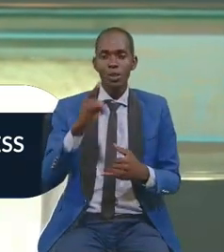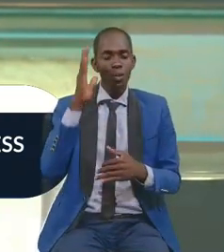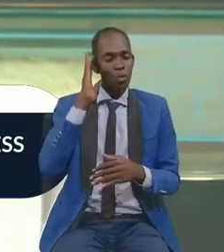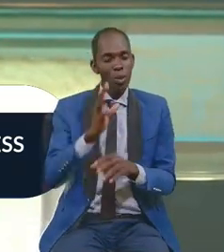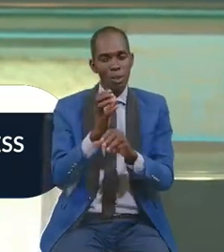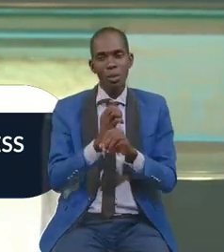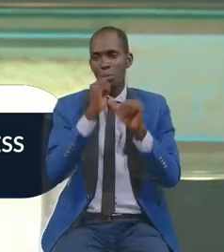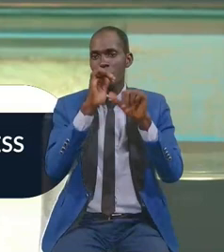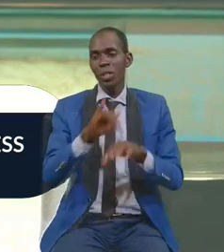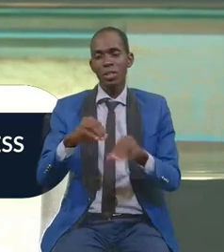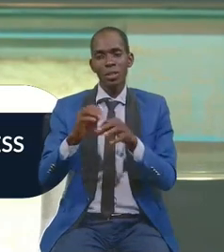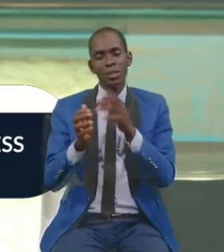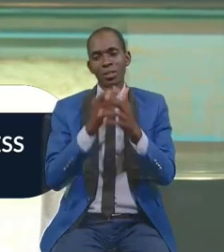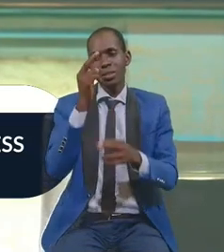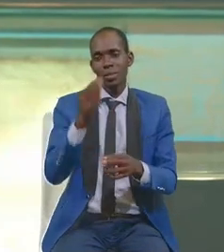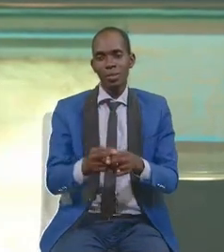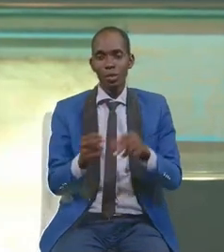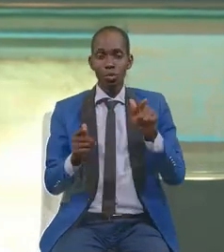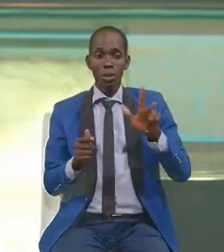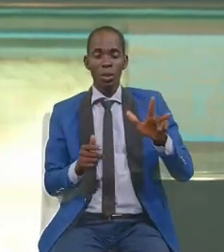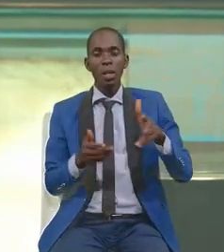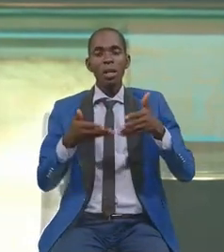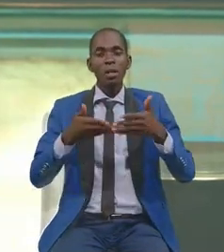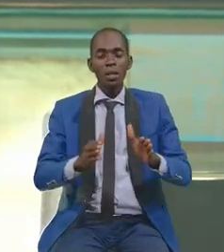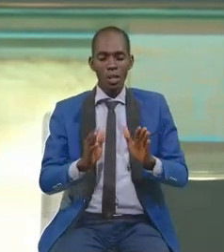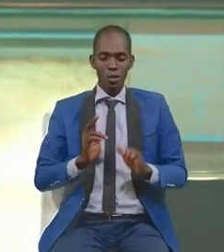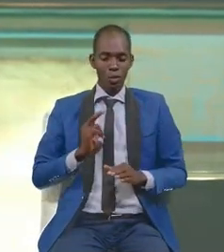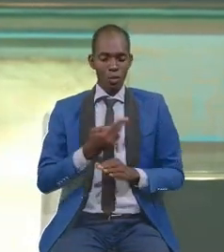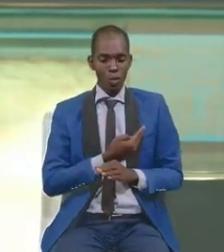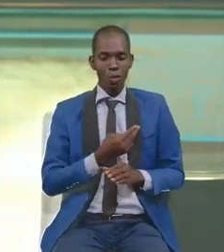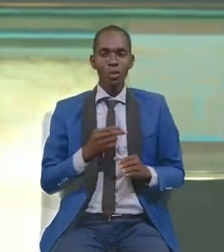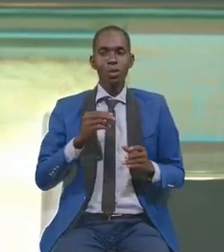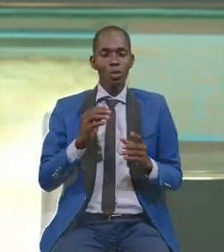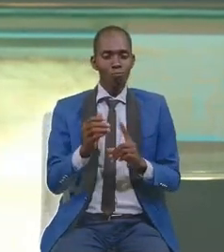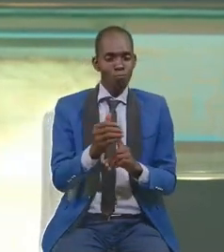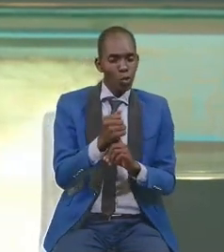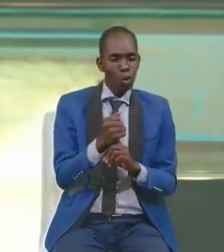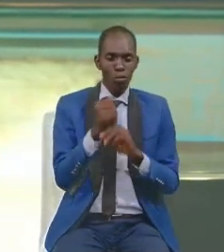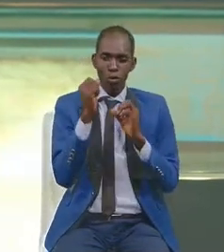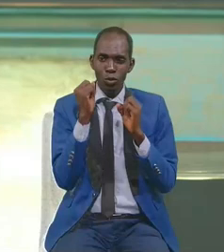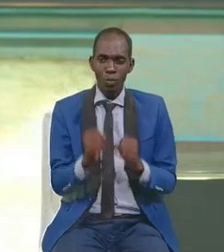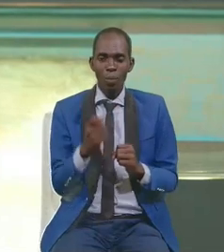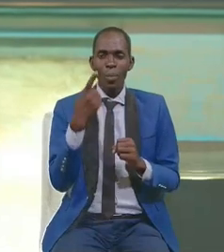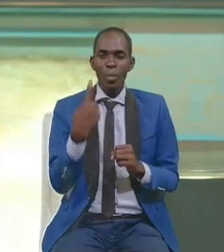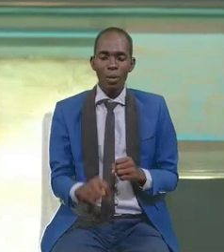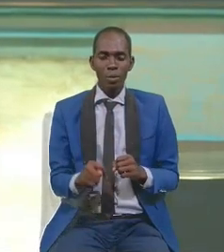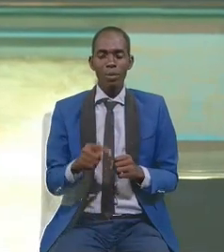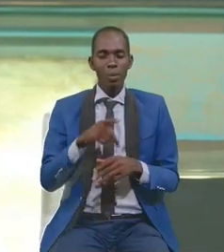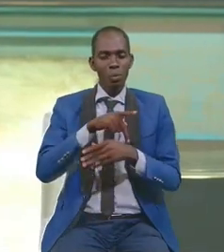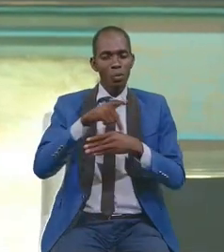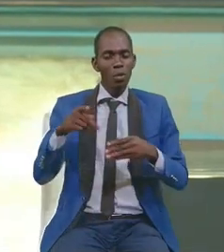nom de Jésus. 23 dit, retenons fermement la profession de notre